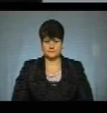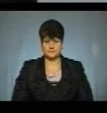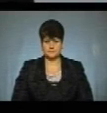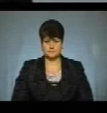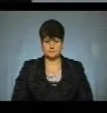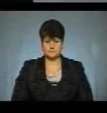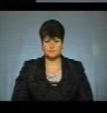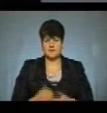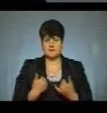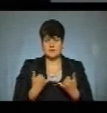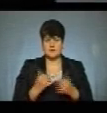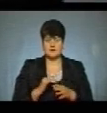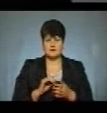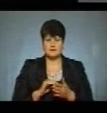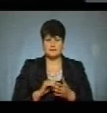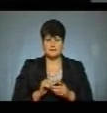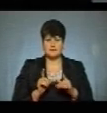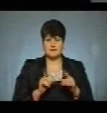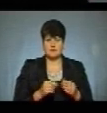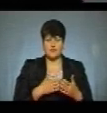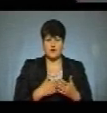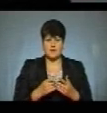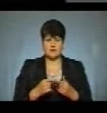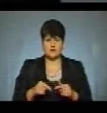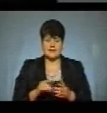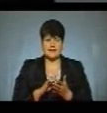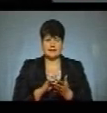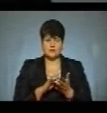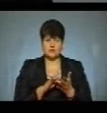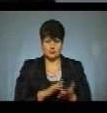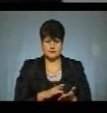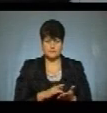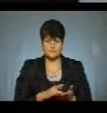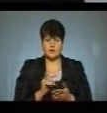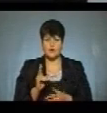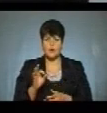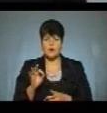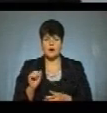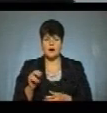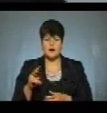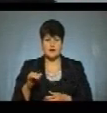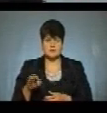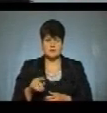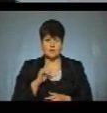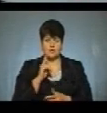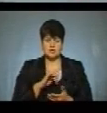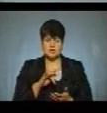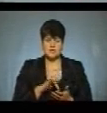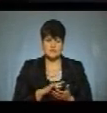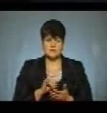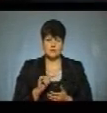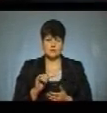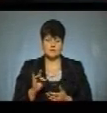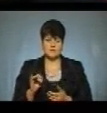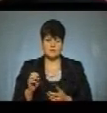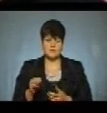Ми їх веземо в громадські організації на екскурсію, в такі як коаліція ГО, молодіжний центр та Урбан Т.